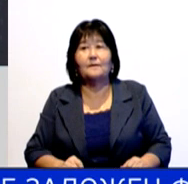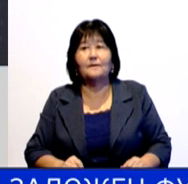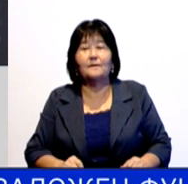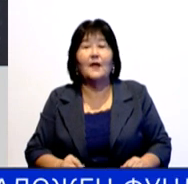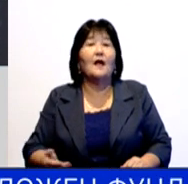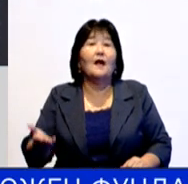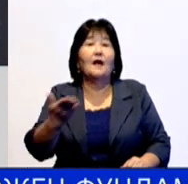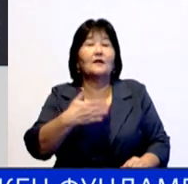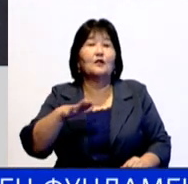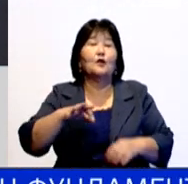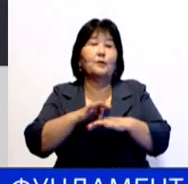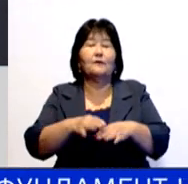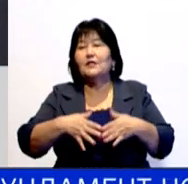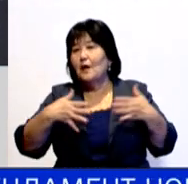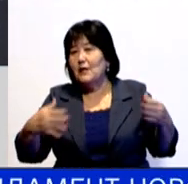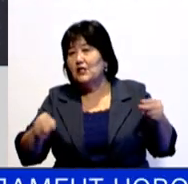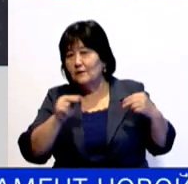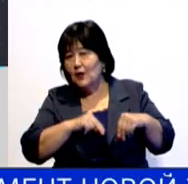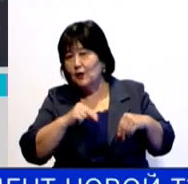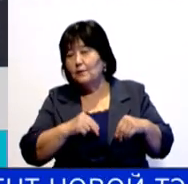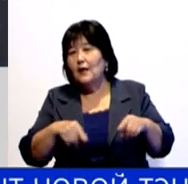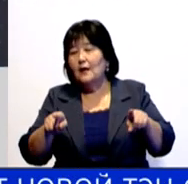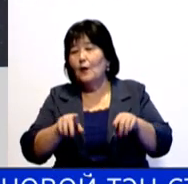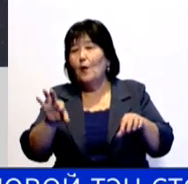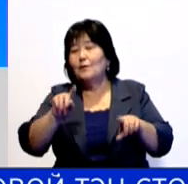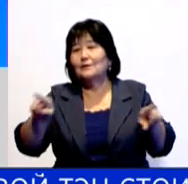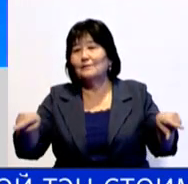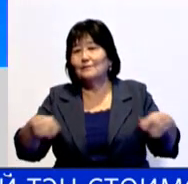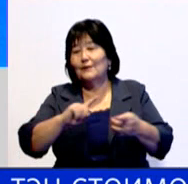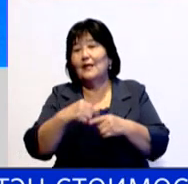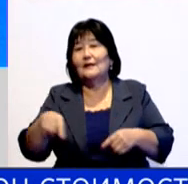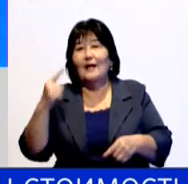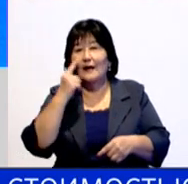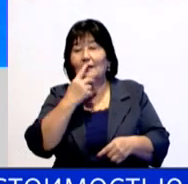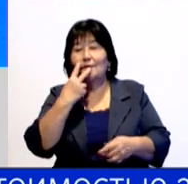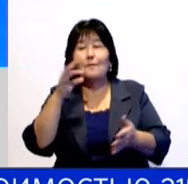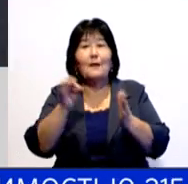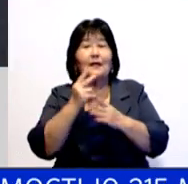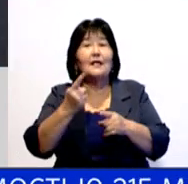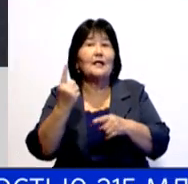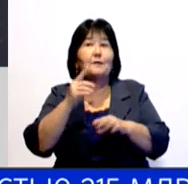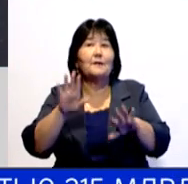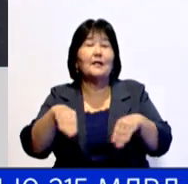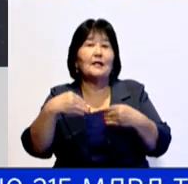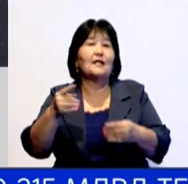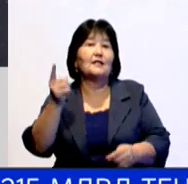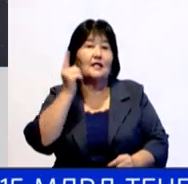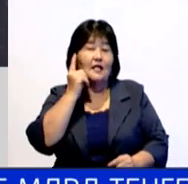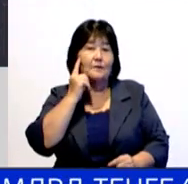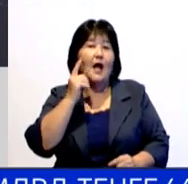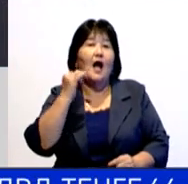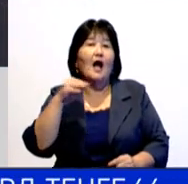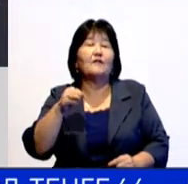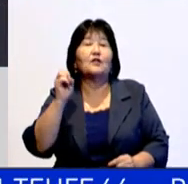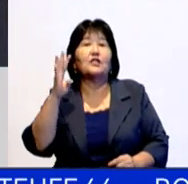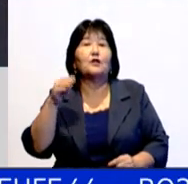В нашем регионе проводятся масштабные работы. Область преображается на глазах. Нашей целью было показать это. За первое место вручены смартфоны iPhone